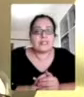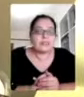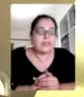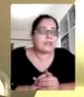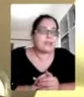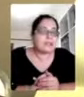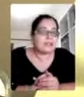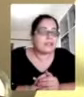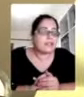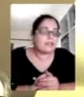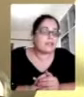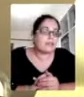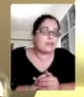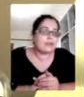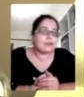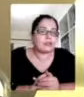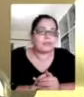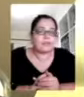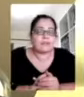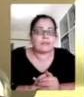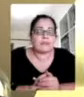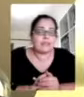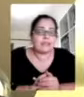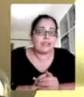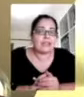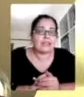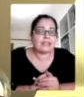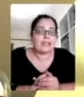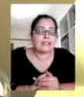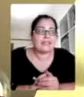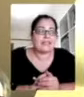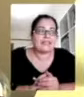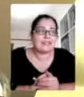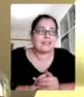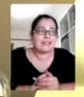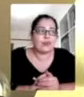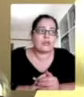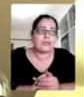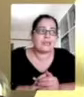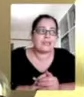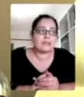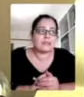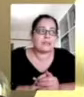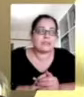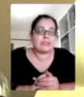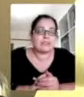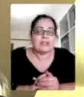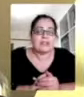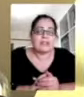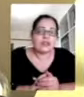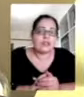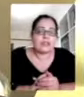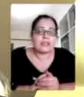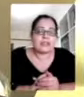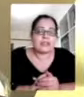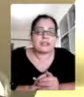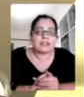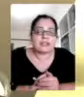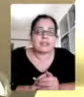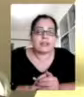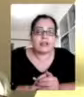Tadına etkisi var mı? Biraz evvel söyledim. 3-4 içime kadar evet var. Tatlı hoşunuza gitmeyebilir.